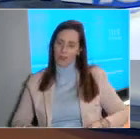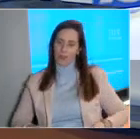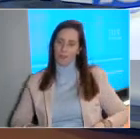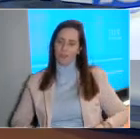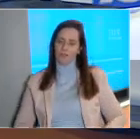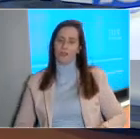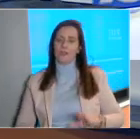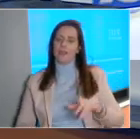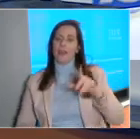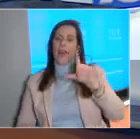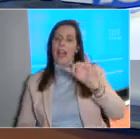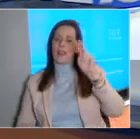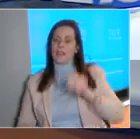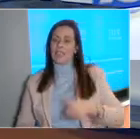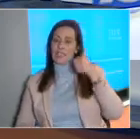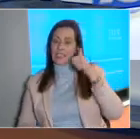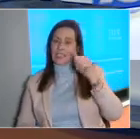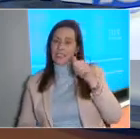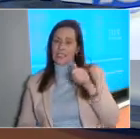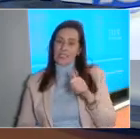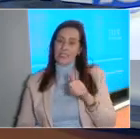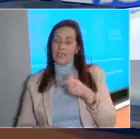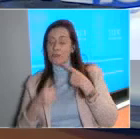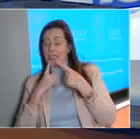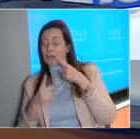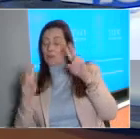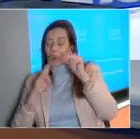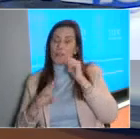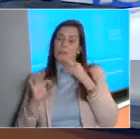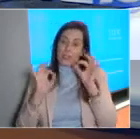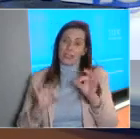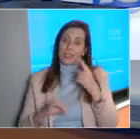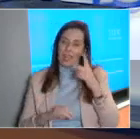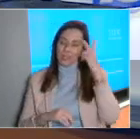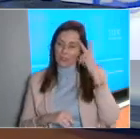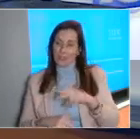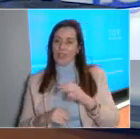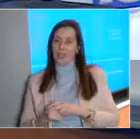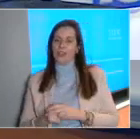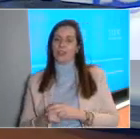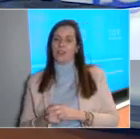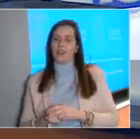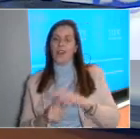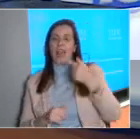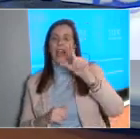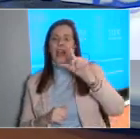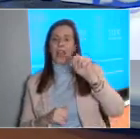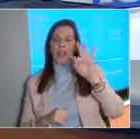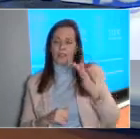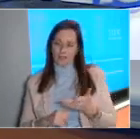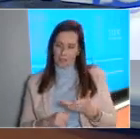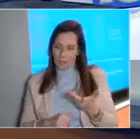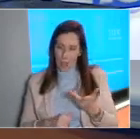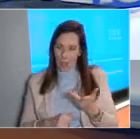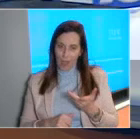בסדר. כן, יריב לוין, מנהל את המסע ומתן. ניחה. נגיד, בסדר, אחד אני מבינה אותו, יואב גלנט.